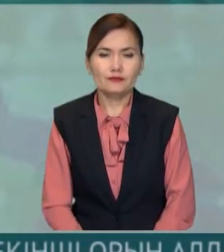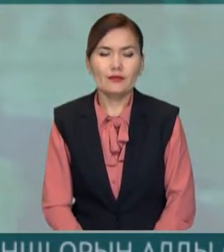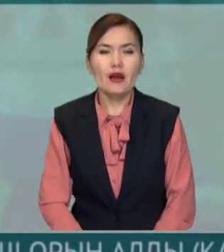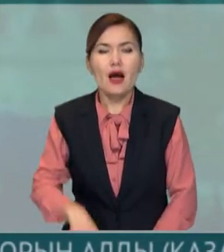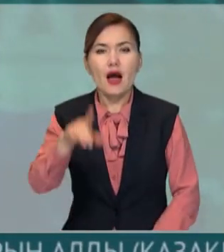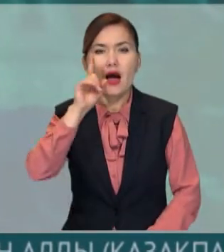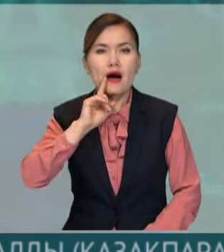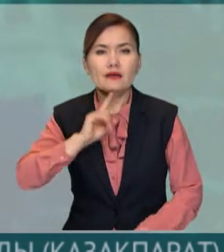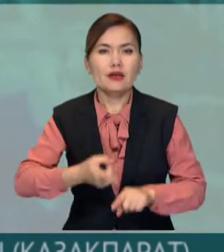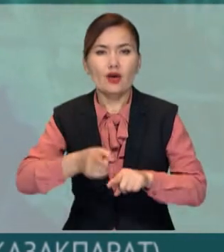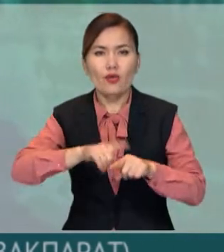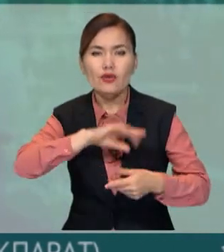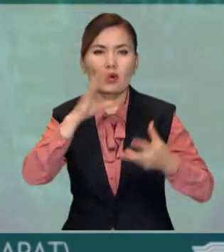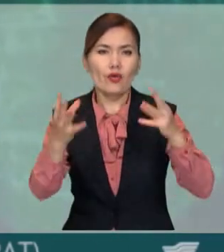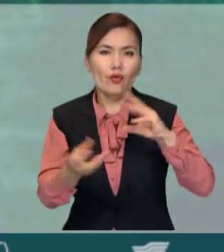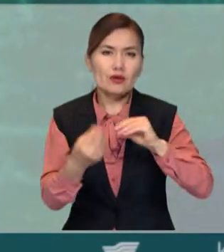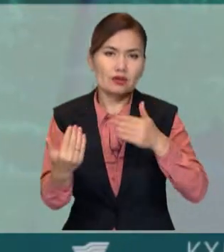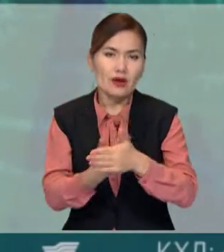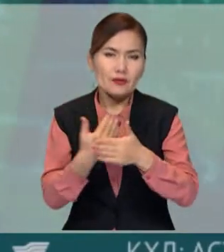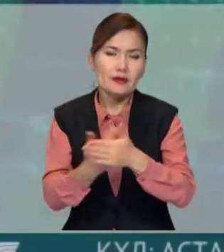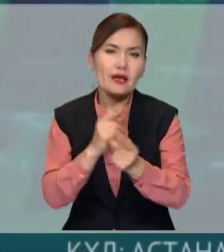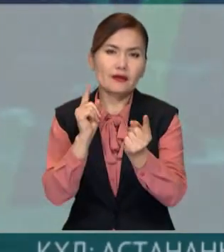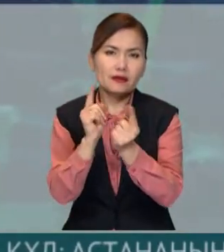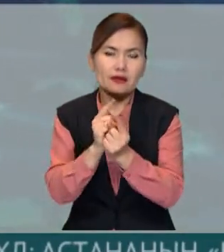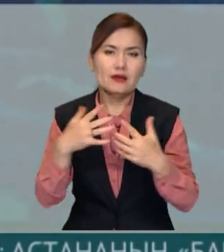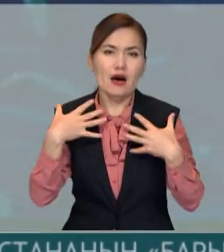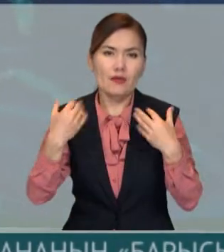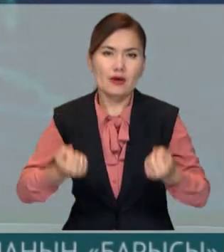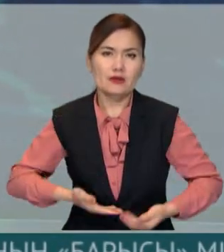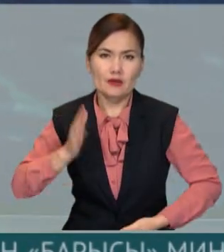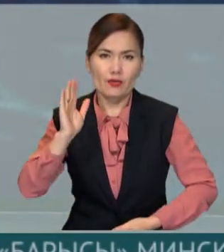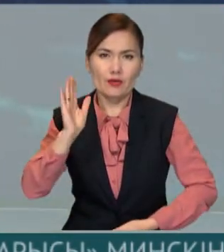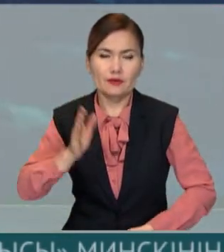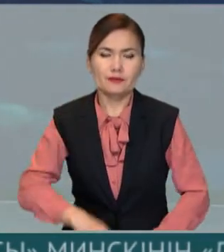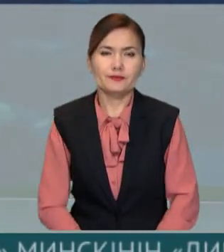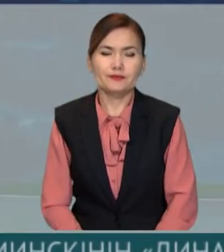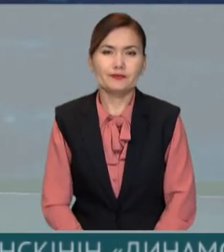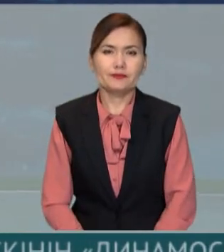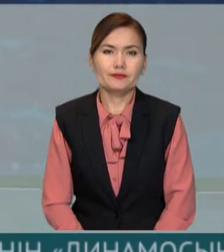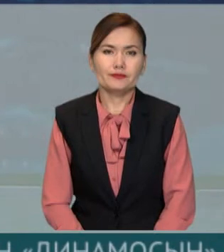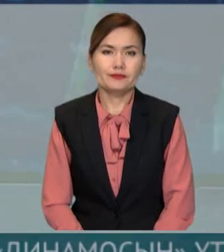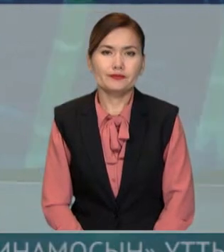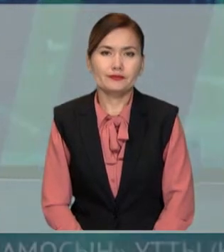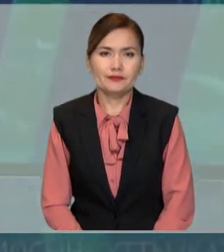Түскі жаңалықтарымыз осымен тәмәм. Жаңалықтар легін арнамыздың сайтынан да көре аласыздар. Жүздескенше, ағайын.